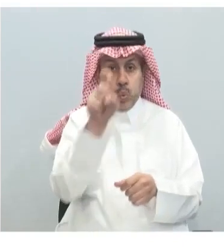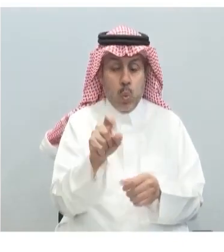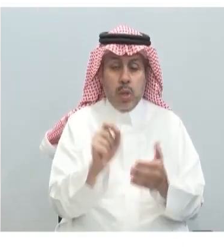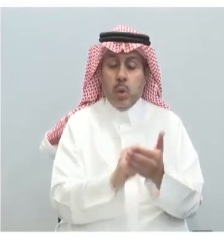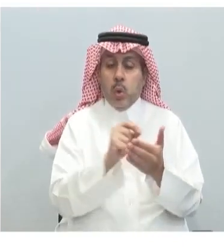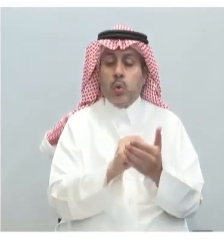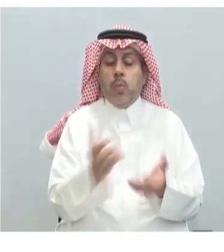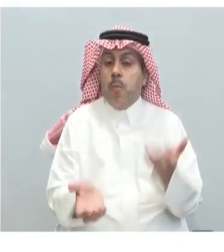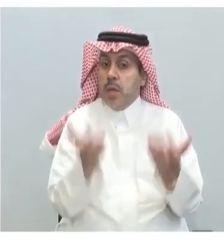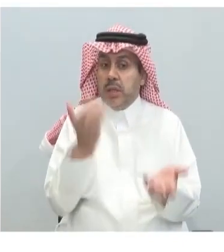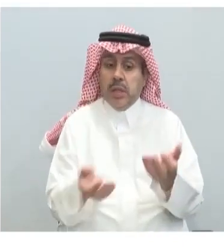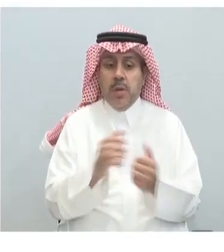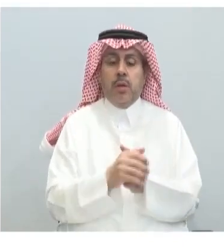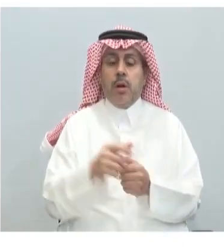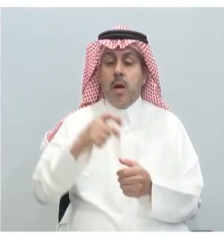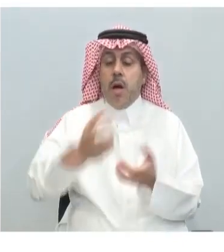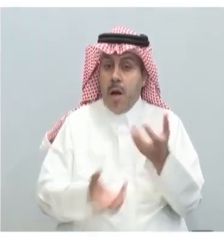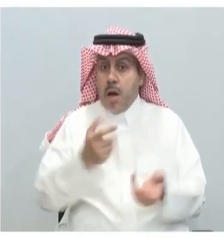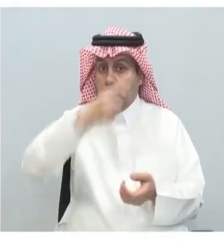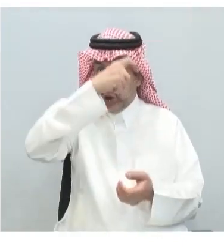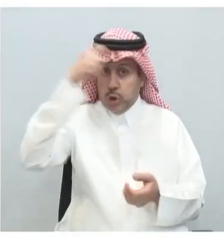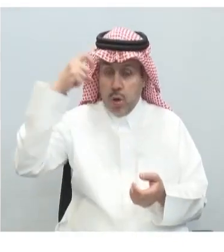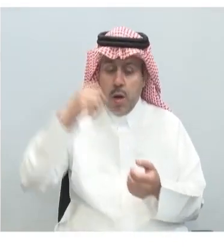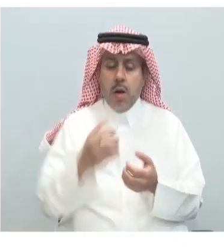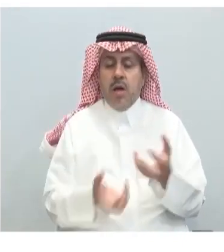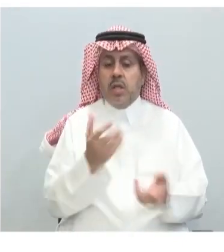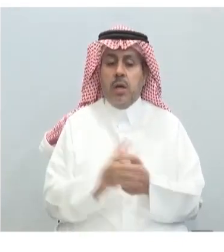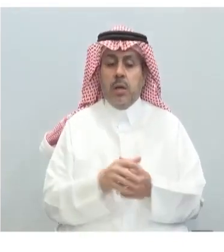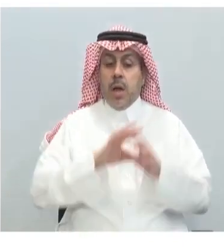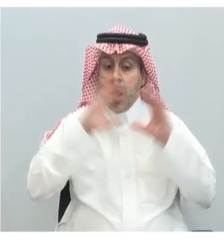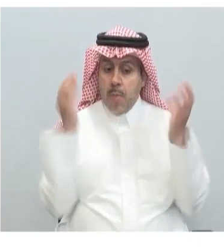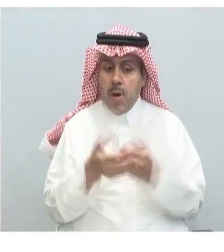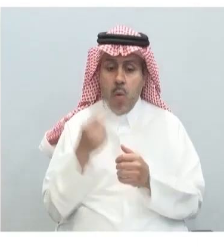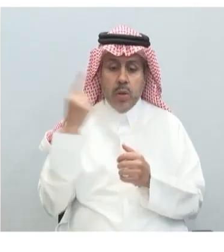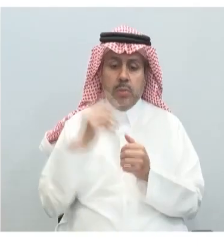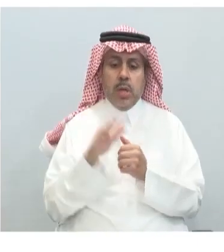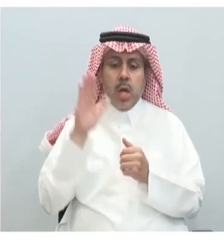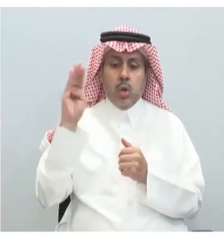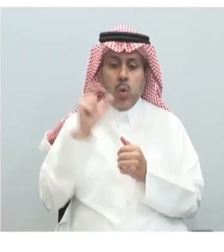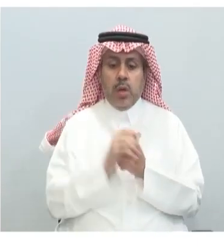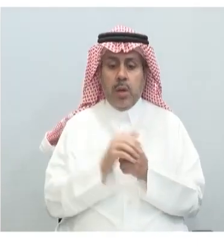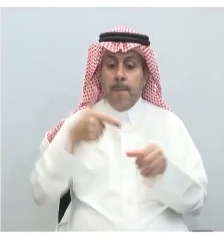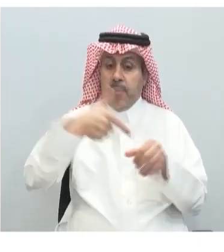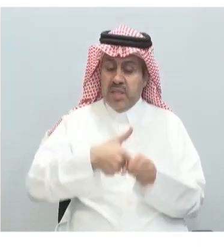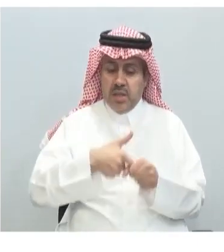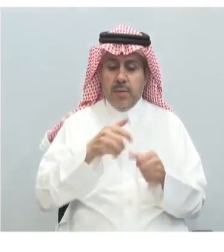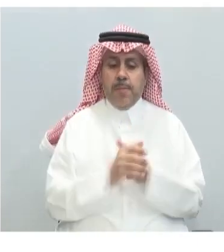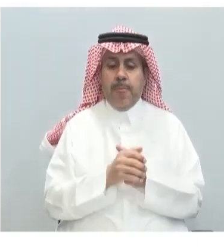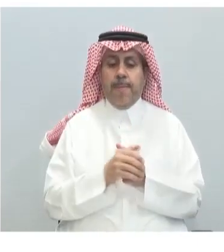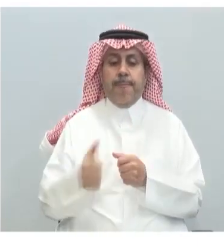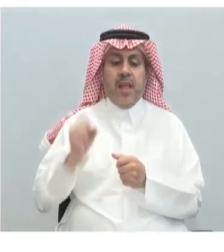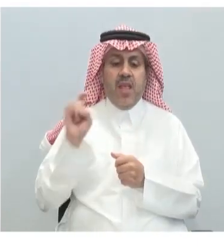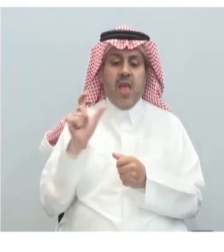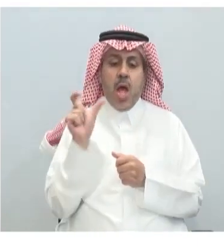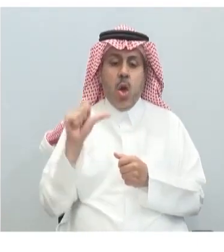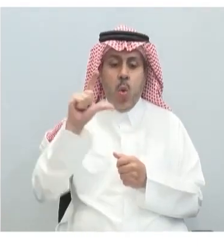كيميائيه حراريه تمثل الاحتراق الكامل لكل من واحد مول من الاوكتان و وهو احد مكو ح البنزين طبعا واحد مول من